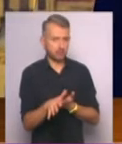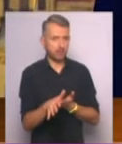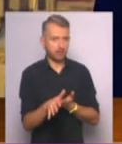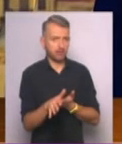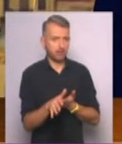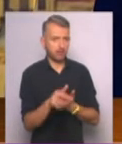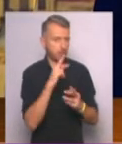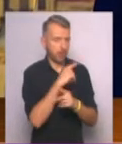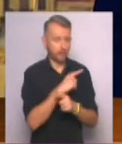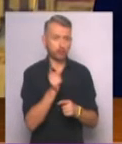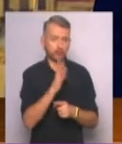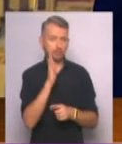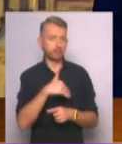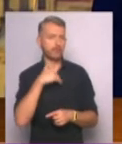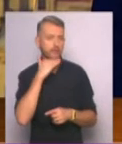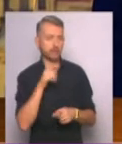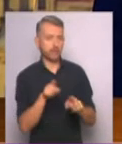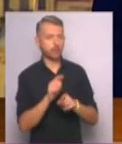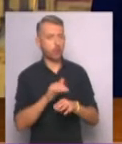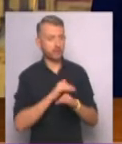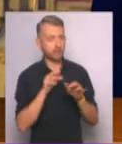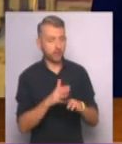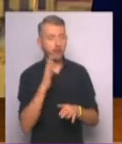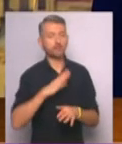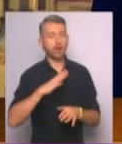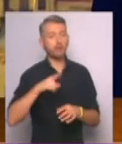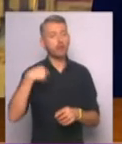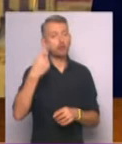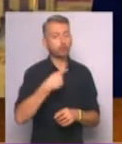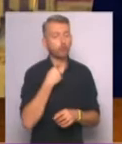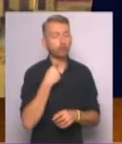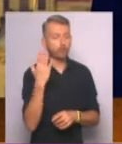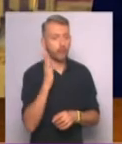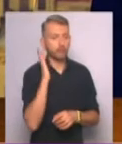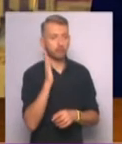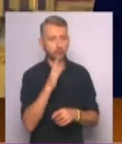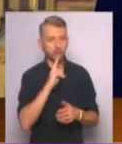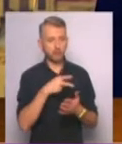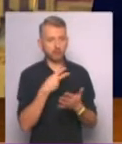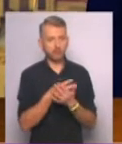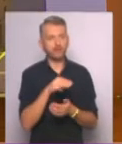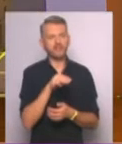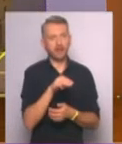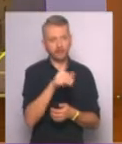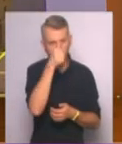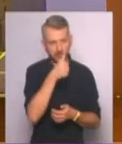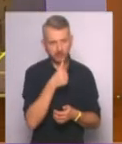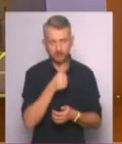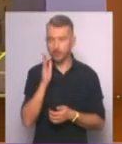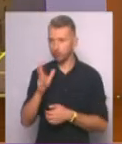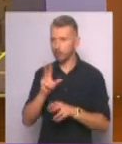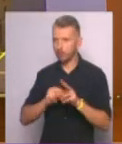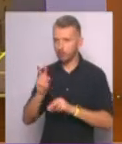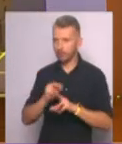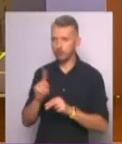тоді точно вистачить на такі добрі справи. Так що чекаємо наступного голосування, воно буде, передбачаю, в травні. Так, будемо сподіватися,